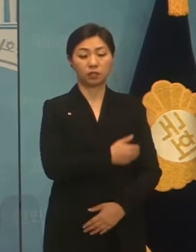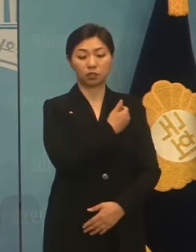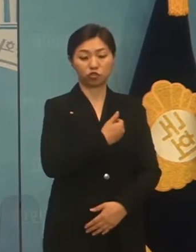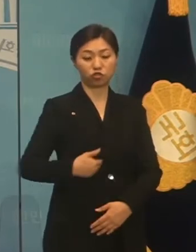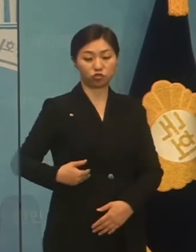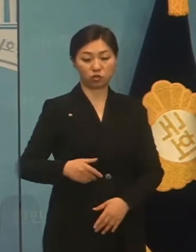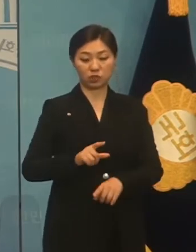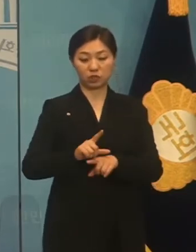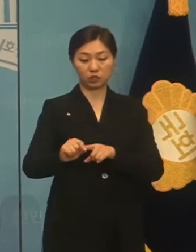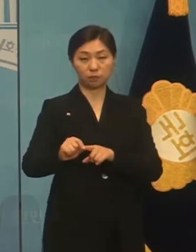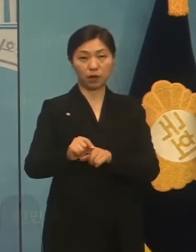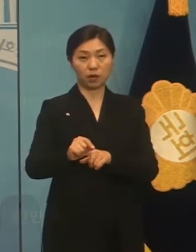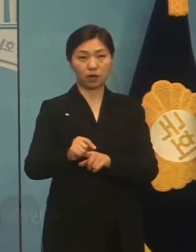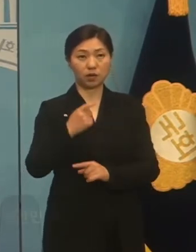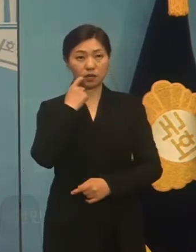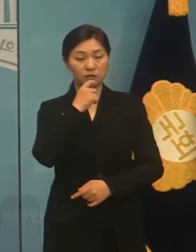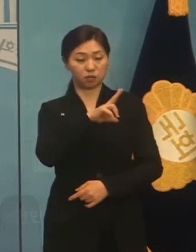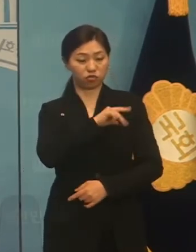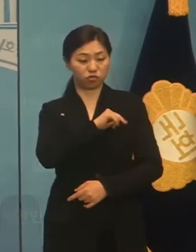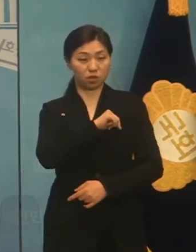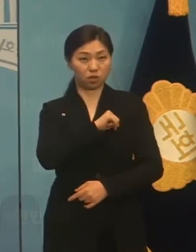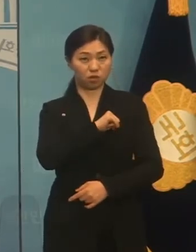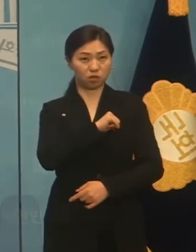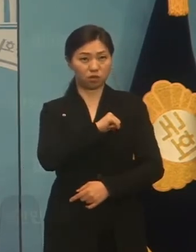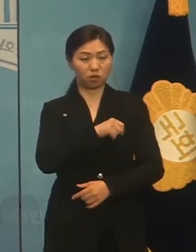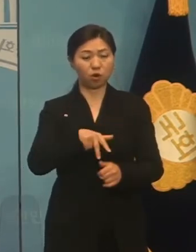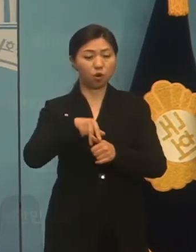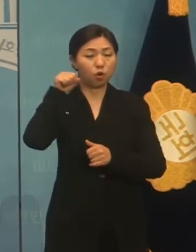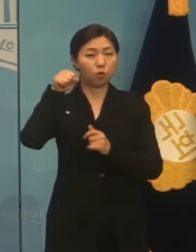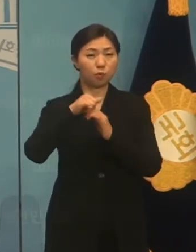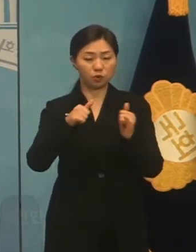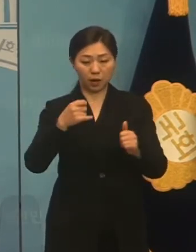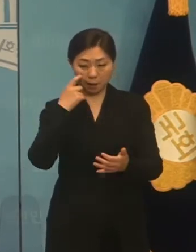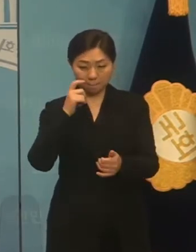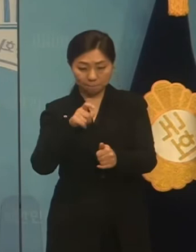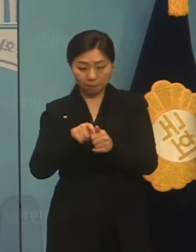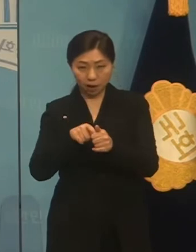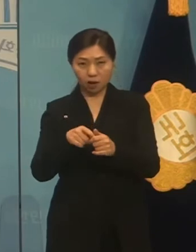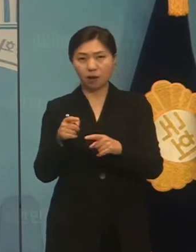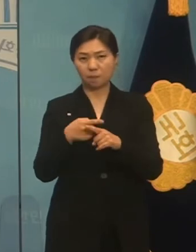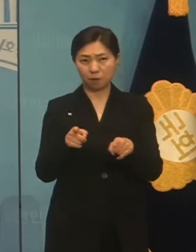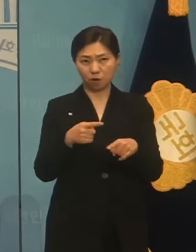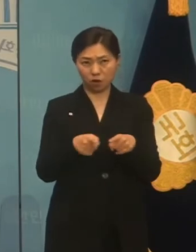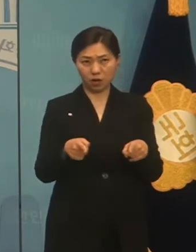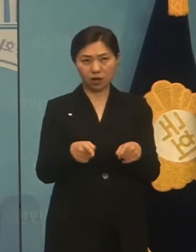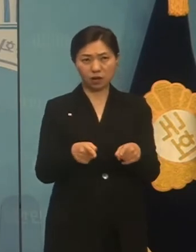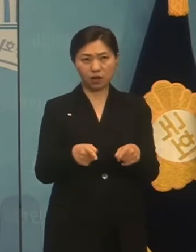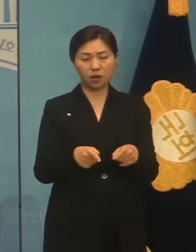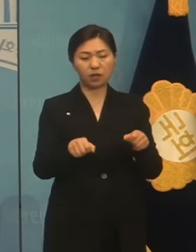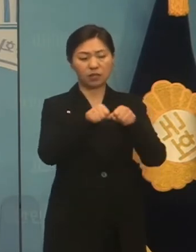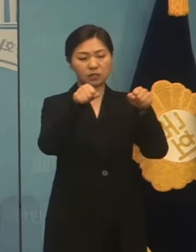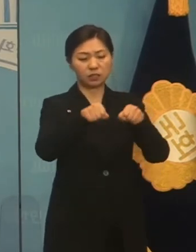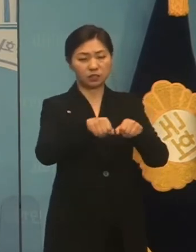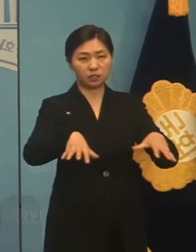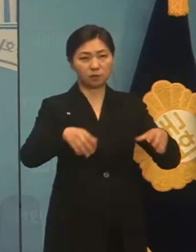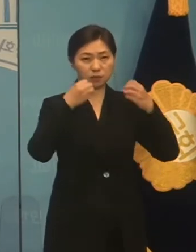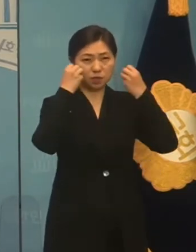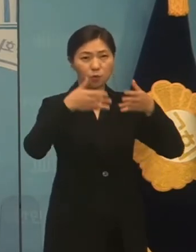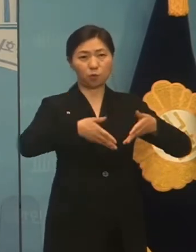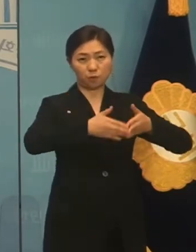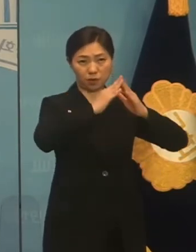기초광역단체 국회의원 후보자 발급을 평가를 위한 제도와 시스템을 새롭게